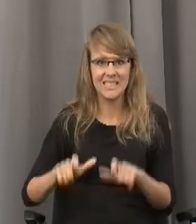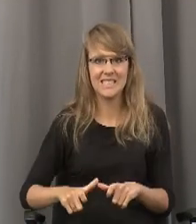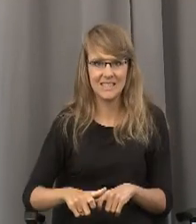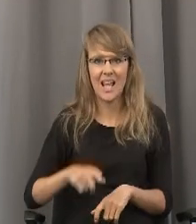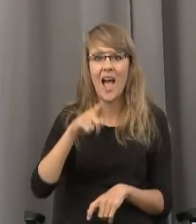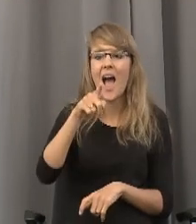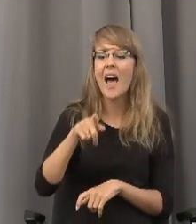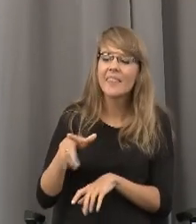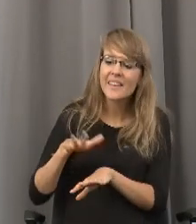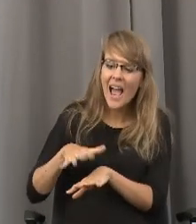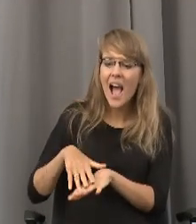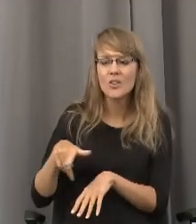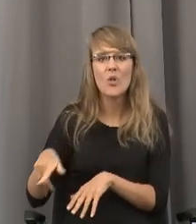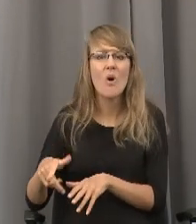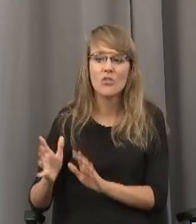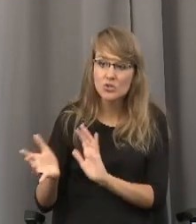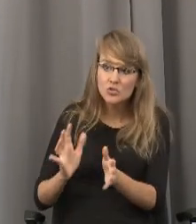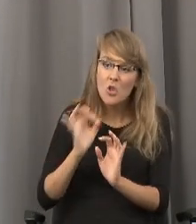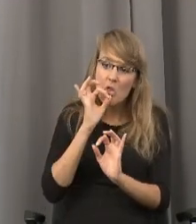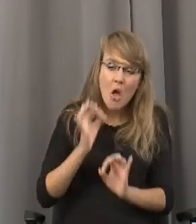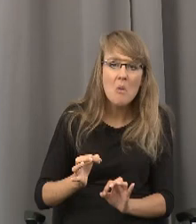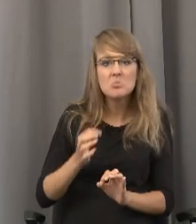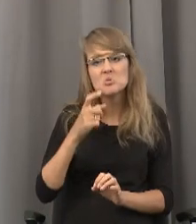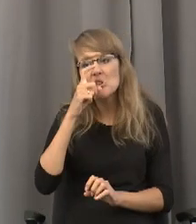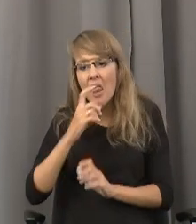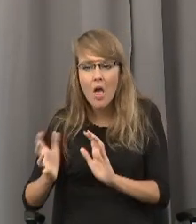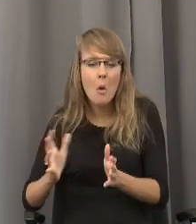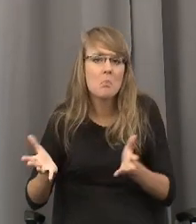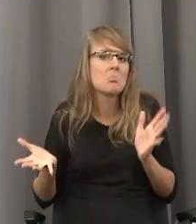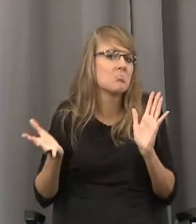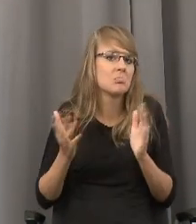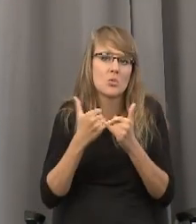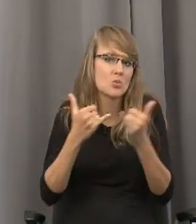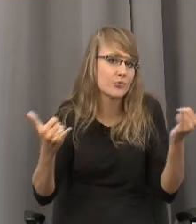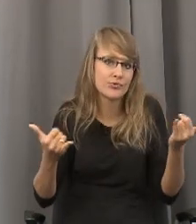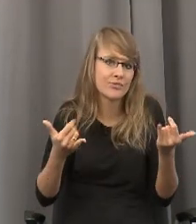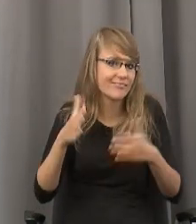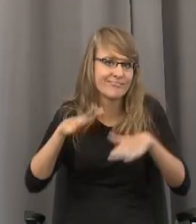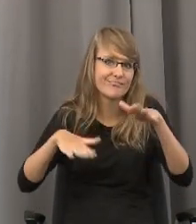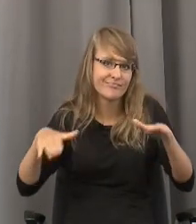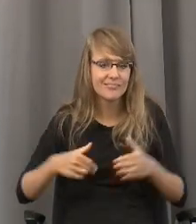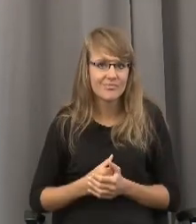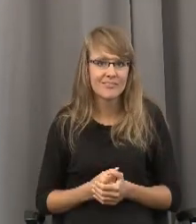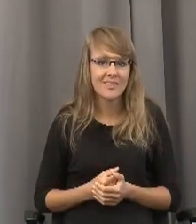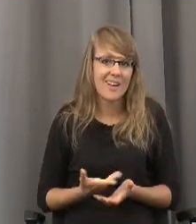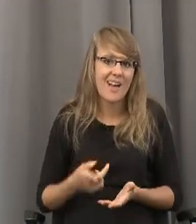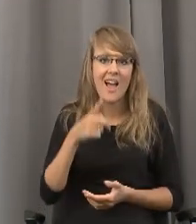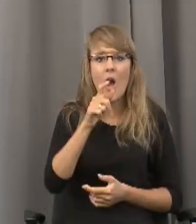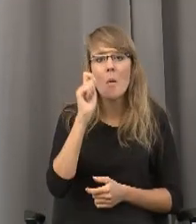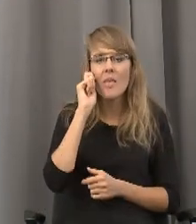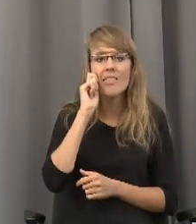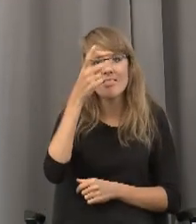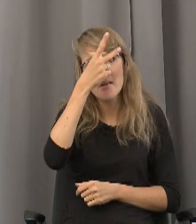różnie chorego. W tej chwili ten standard się bardzo zmienił, ale niemniej jednak te panie opiekujące